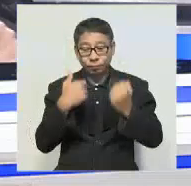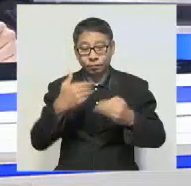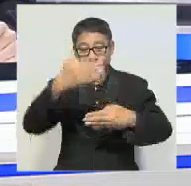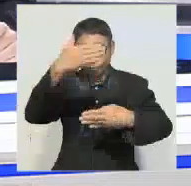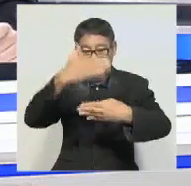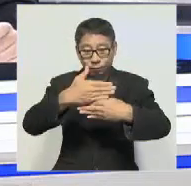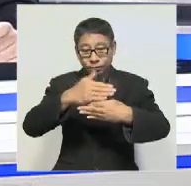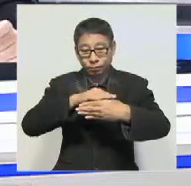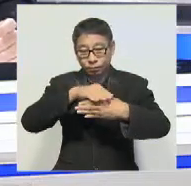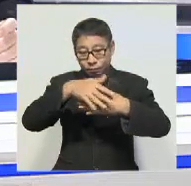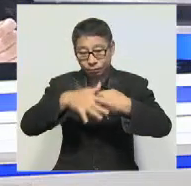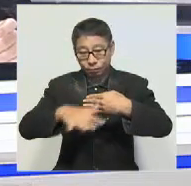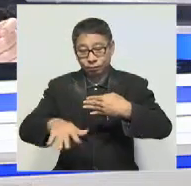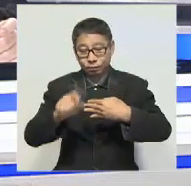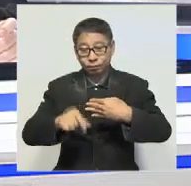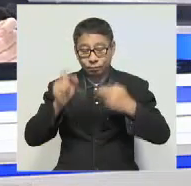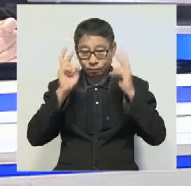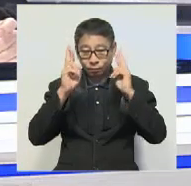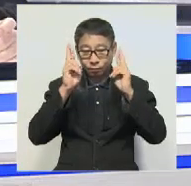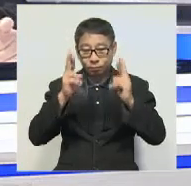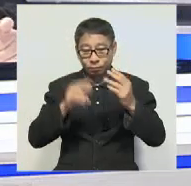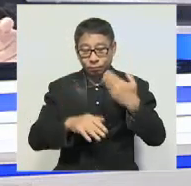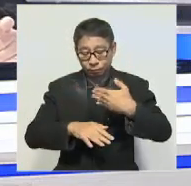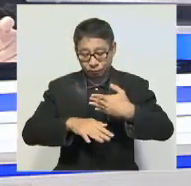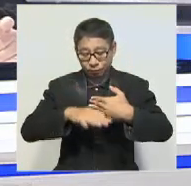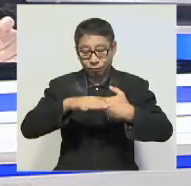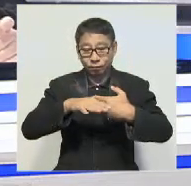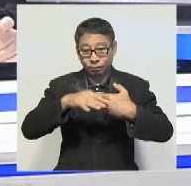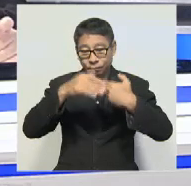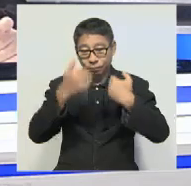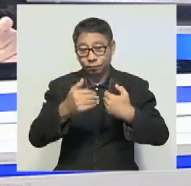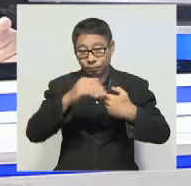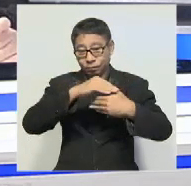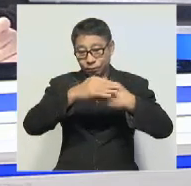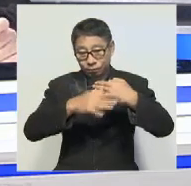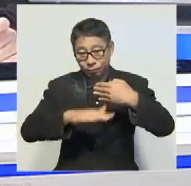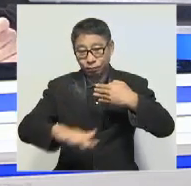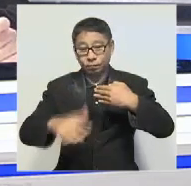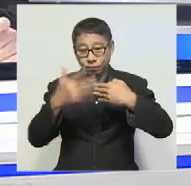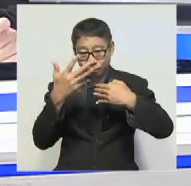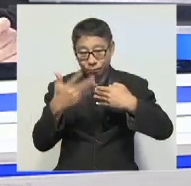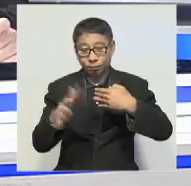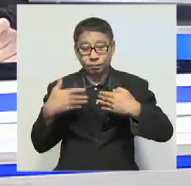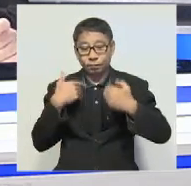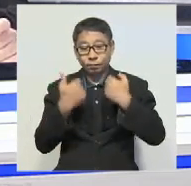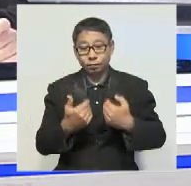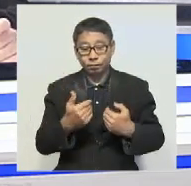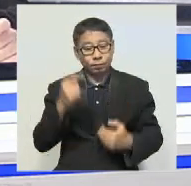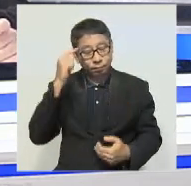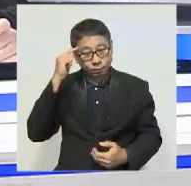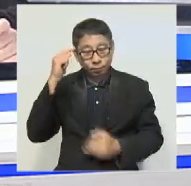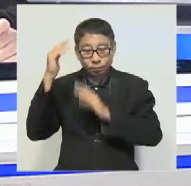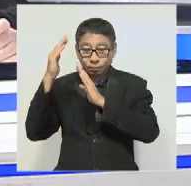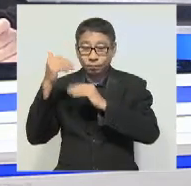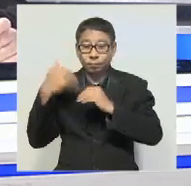ขณะที่เขื่อนใหญ่เองตอนนี้ก็ยังต้องเฝ้าระวังระดับน้ำอยู่นะคะแต่ก็ได้มีการปรับการระบายน้ำลดลงค่ะคุณสถานุคะเพราะว่ามีการคาด